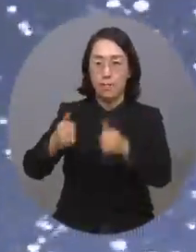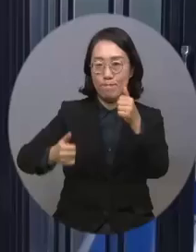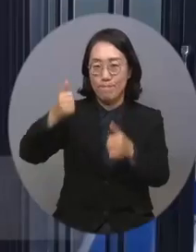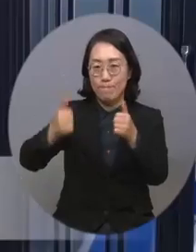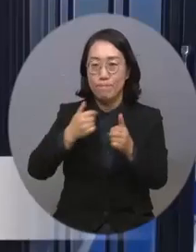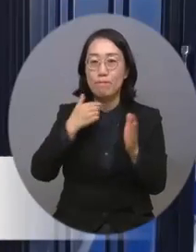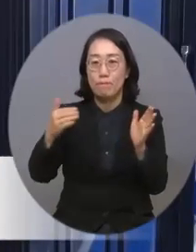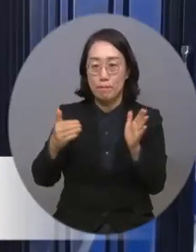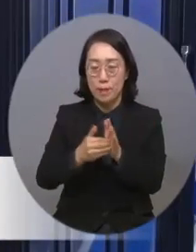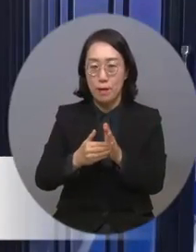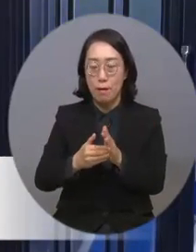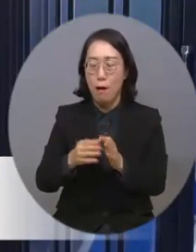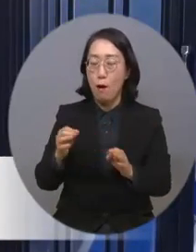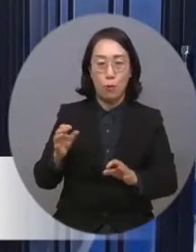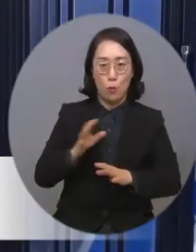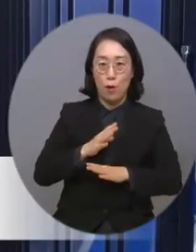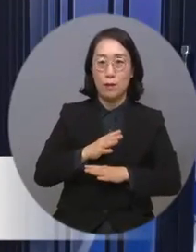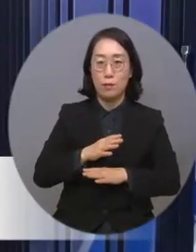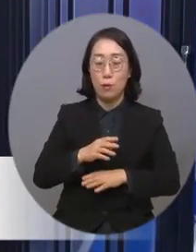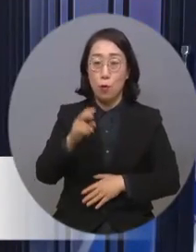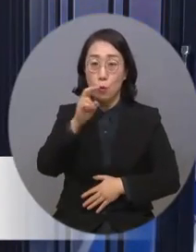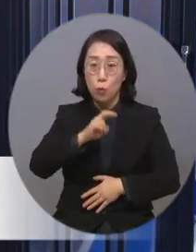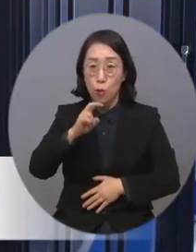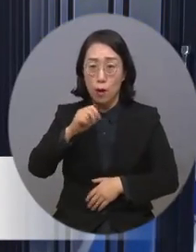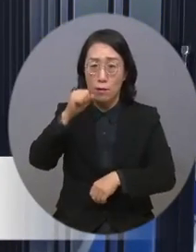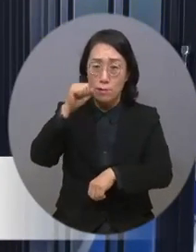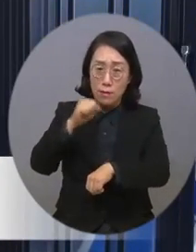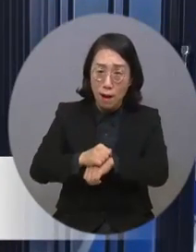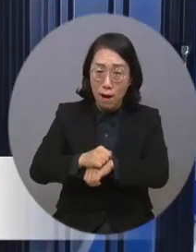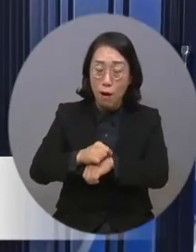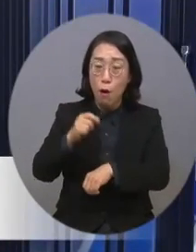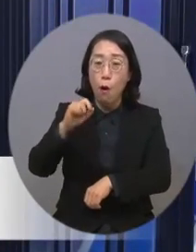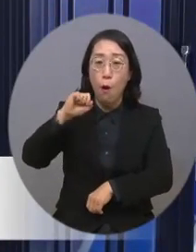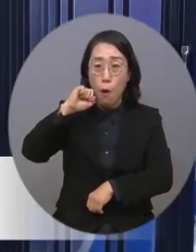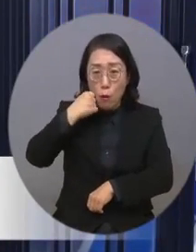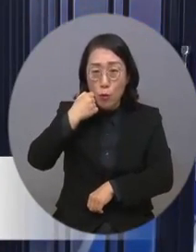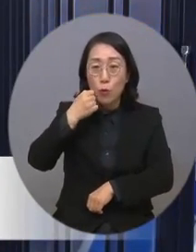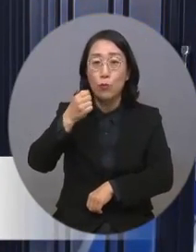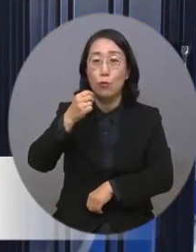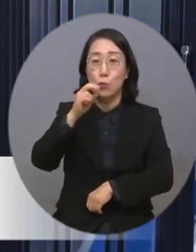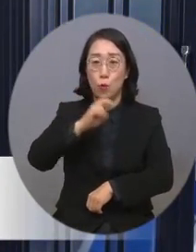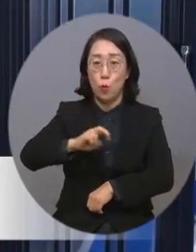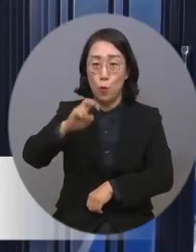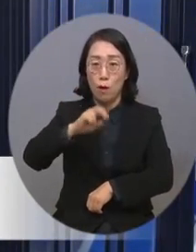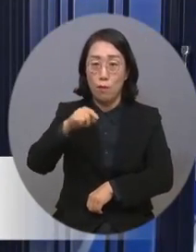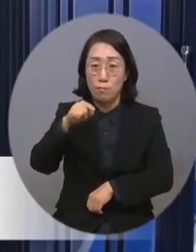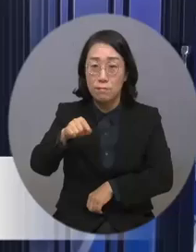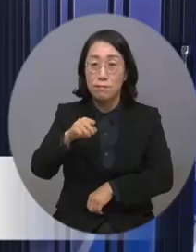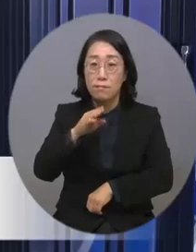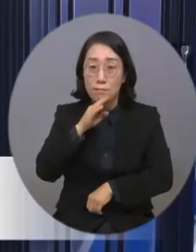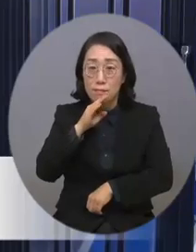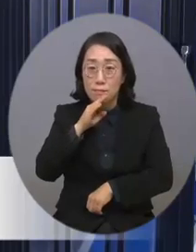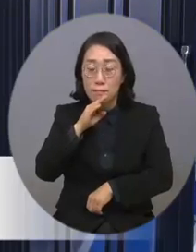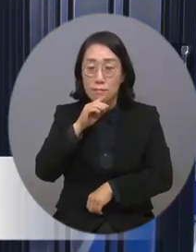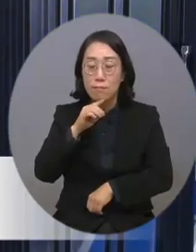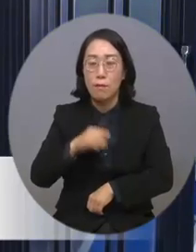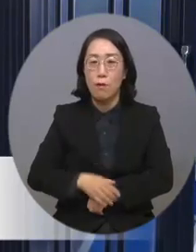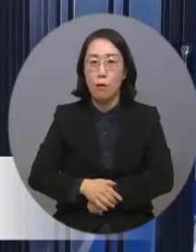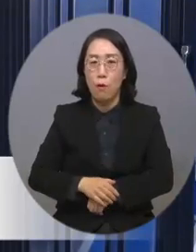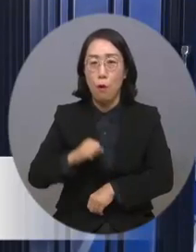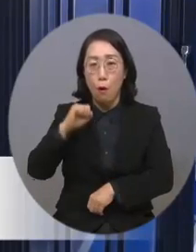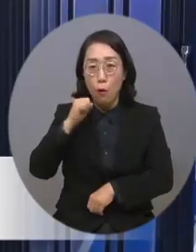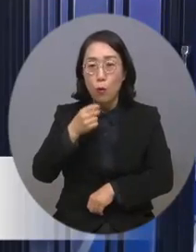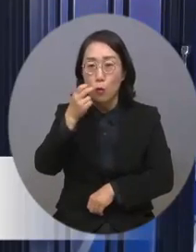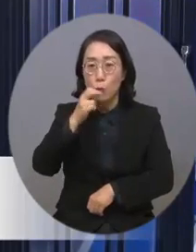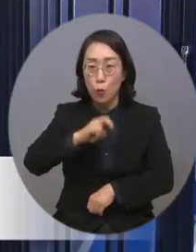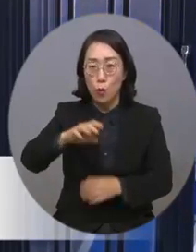뽐냈습니다. 깜짝 놀랐습니다. 기존 가수분들도 어려워하고 그런 정말 가창력을 보여야 되는 그런 곡들을